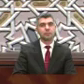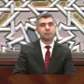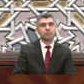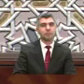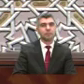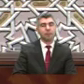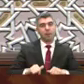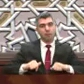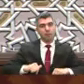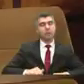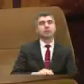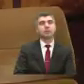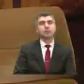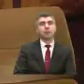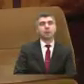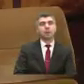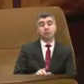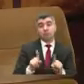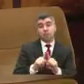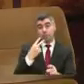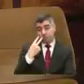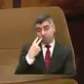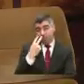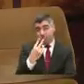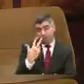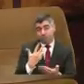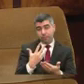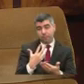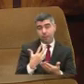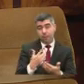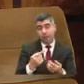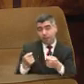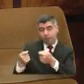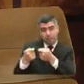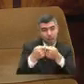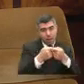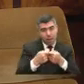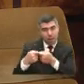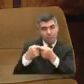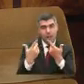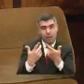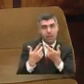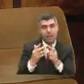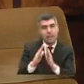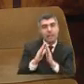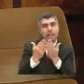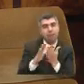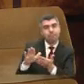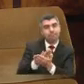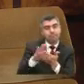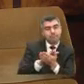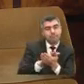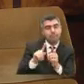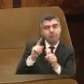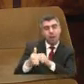سيد الوزير المحترم، الملاحظ هو أنه ليس هناك توحيد على مستوى التأليف المدرسي في السنوات